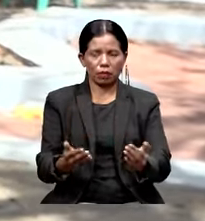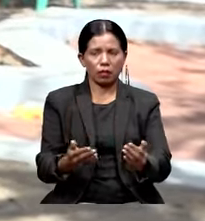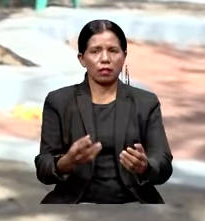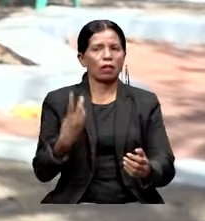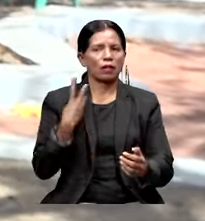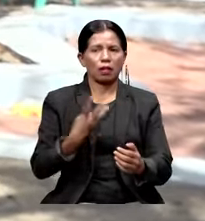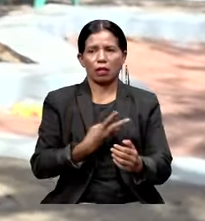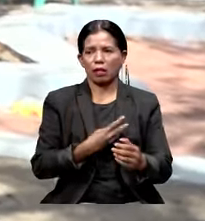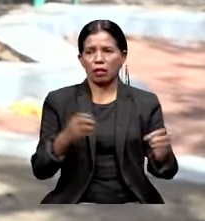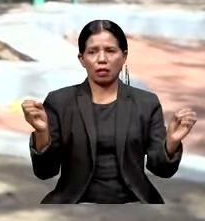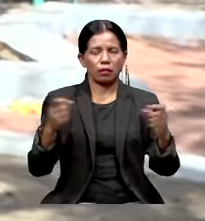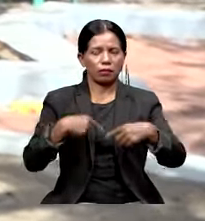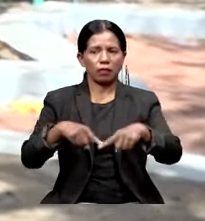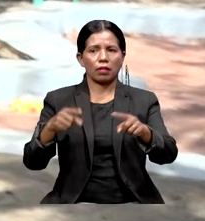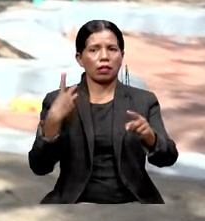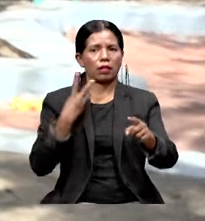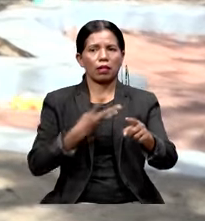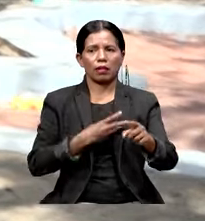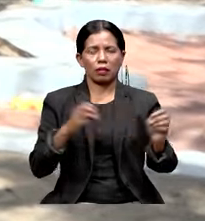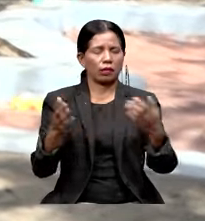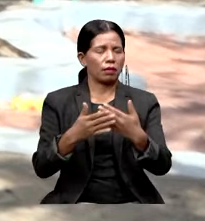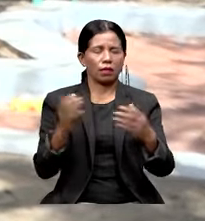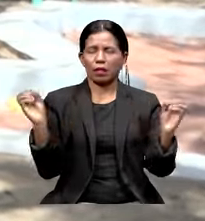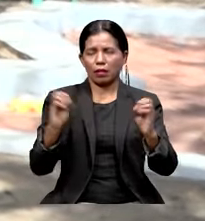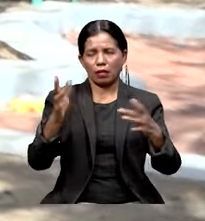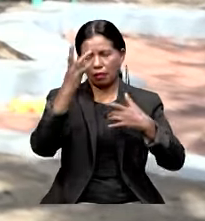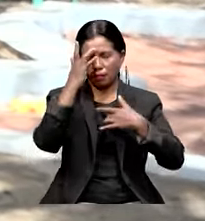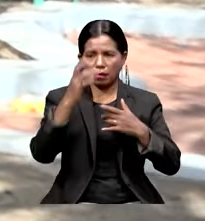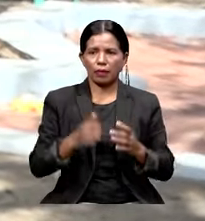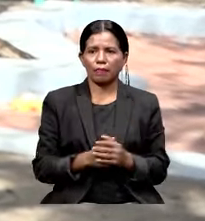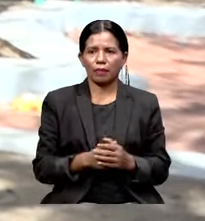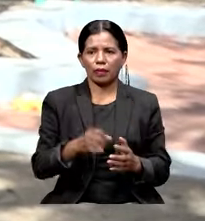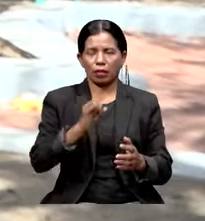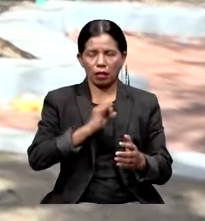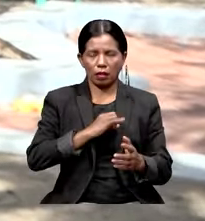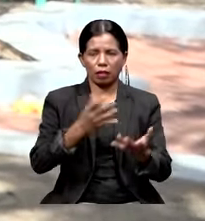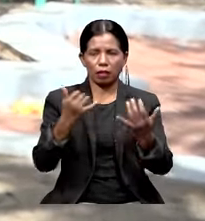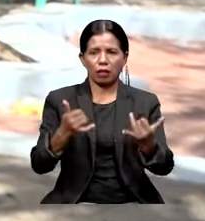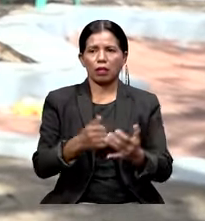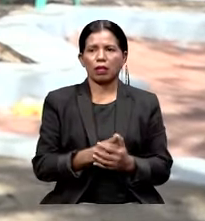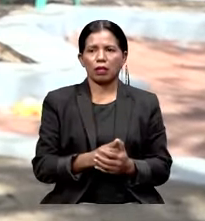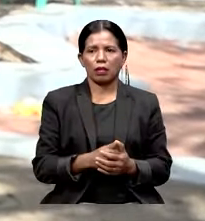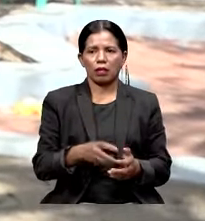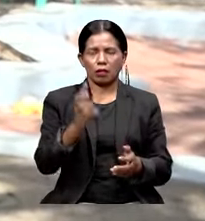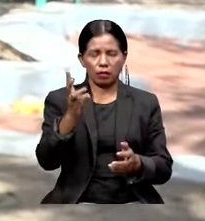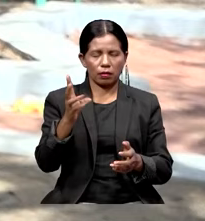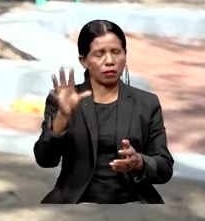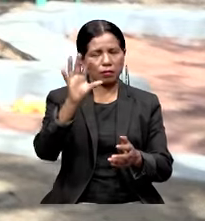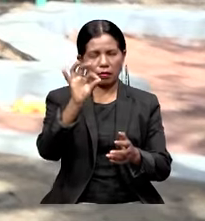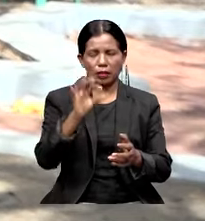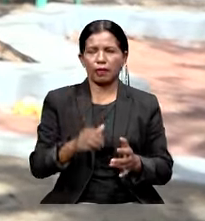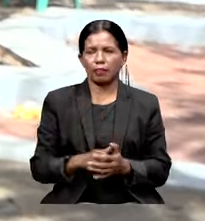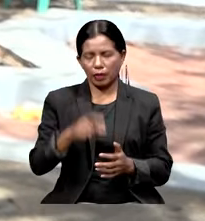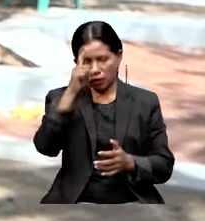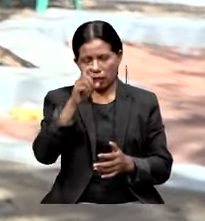vemos. Ami fila ami ane sababain. Ane sahau agora ne iha 69 anos.